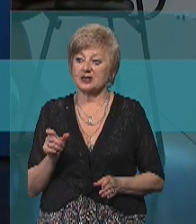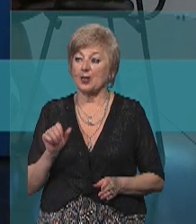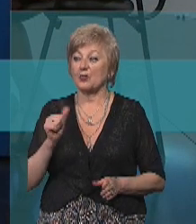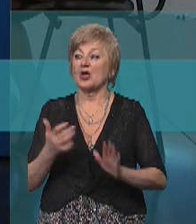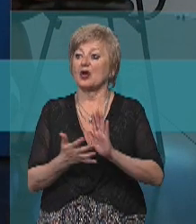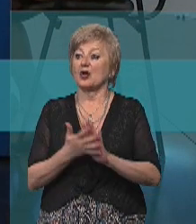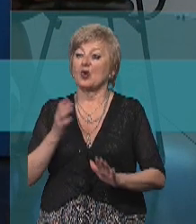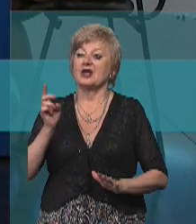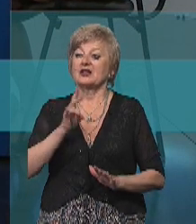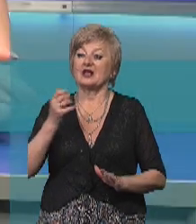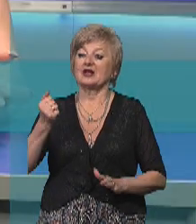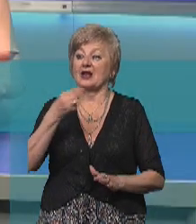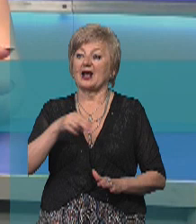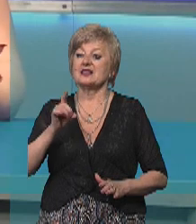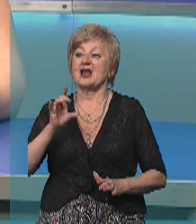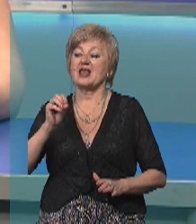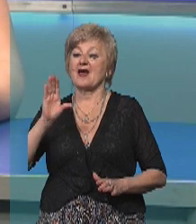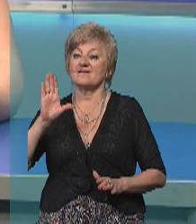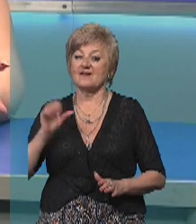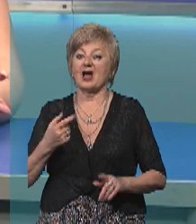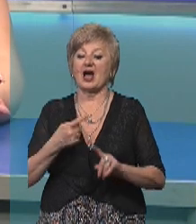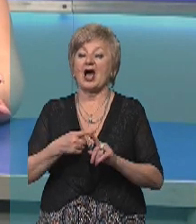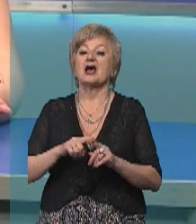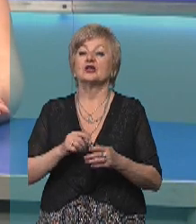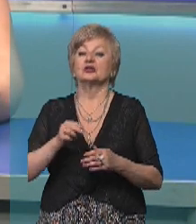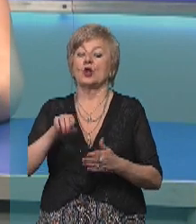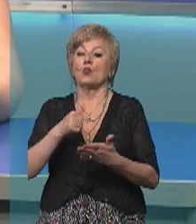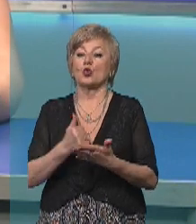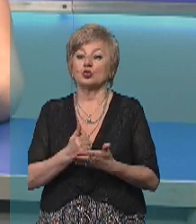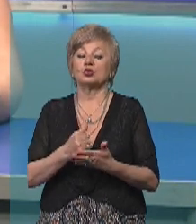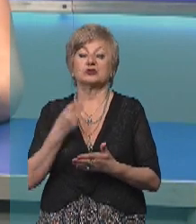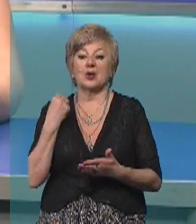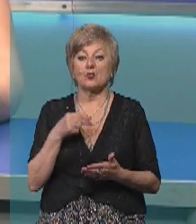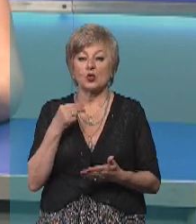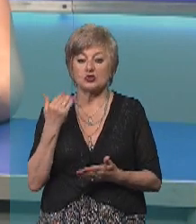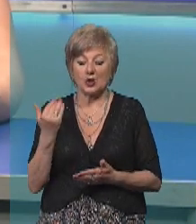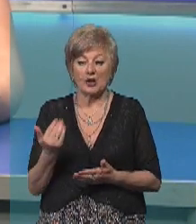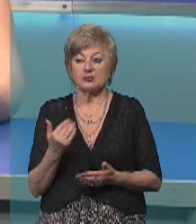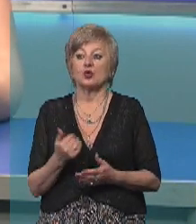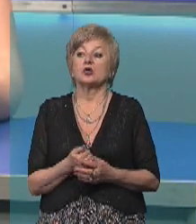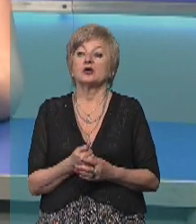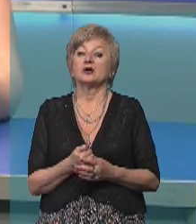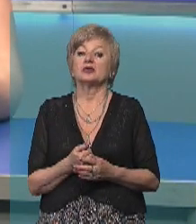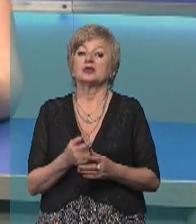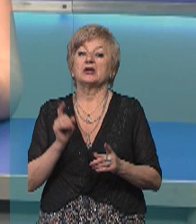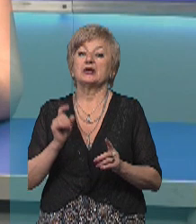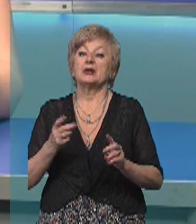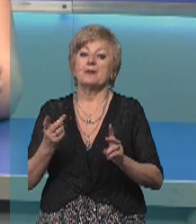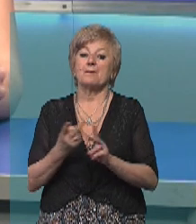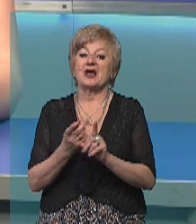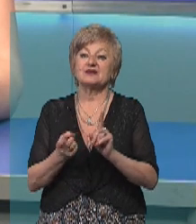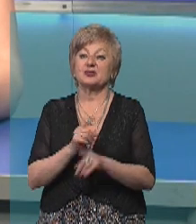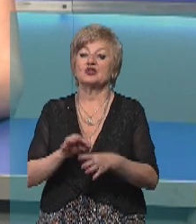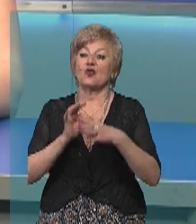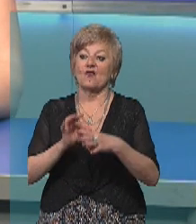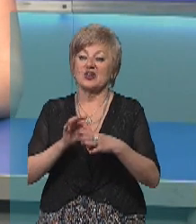чергу пані Наталю Андрієву. Це продюсерка Запорізької філії ПАТ НСТУ і безмінна ведуча